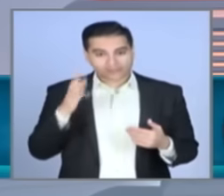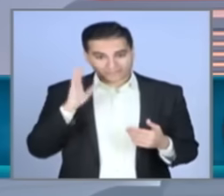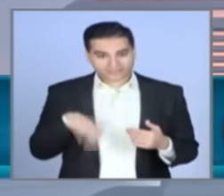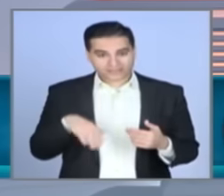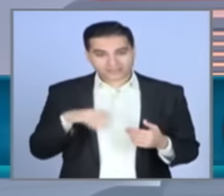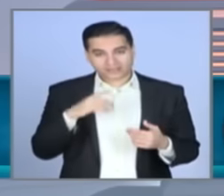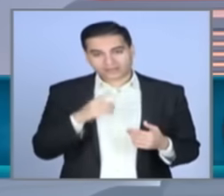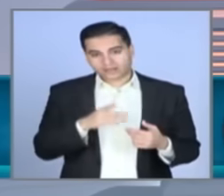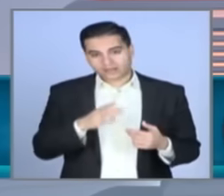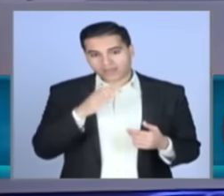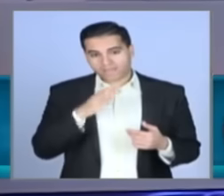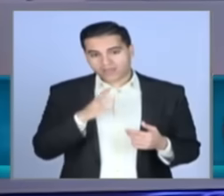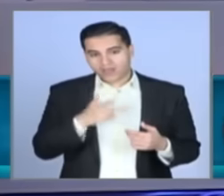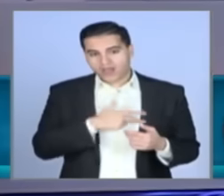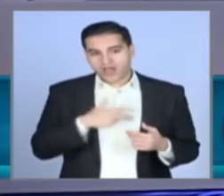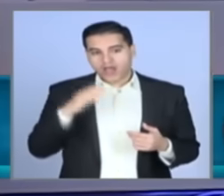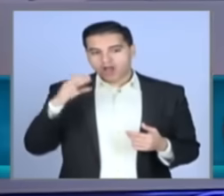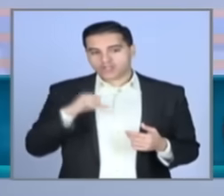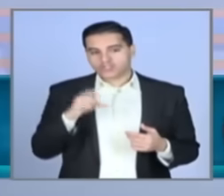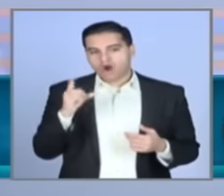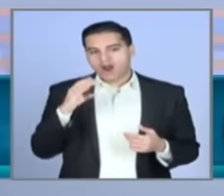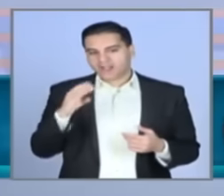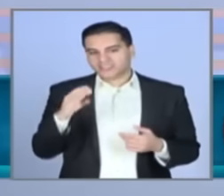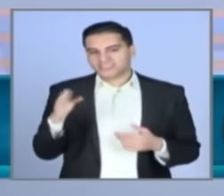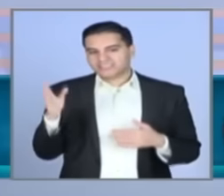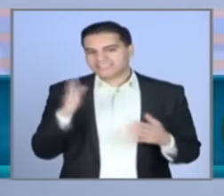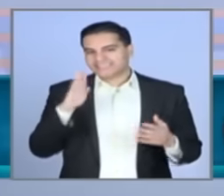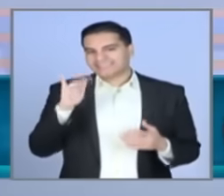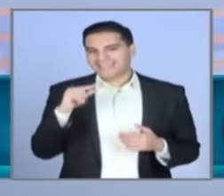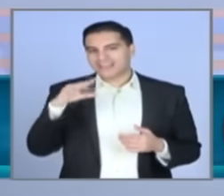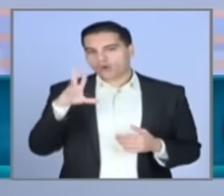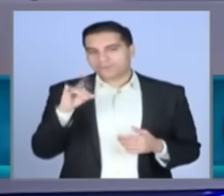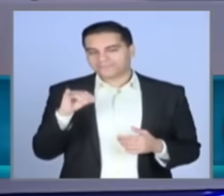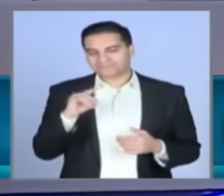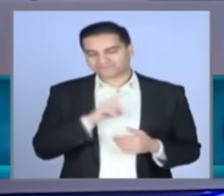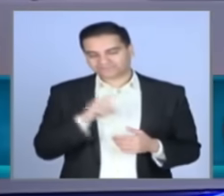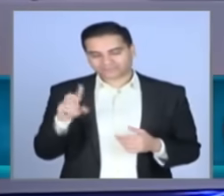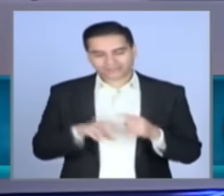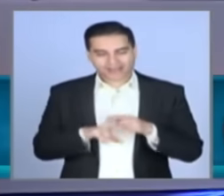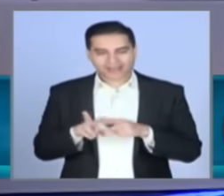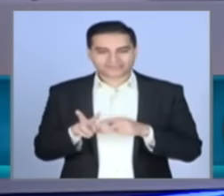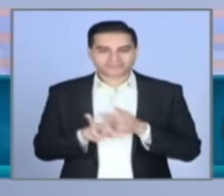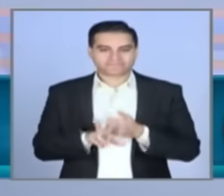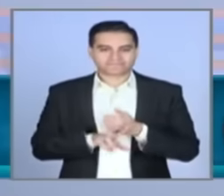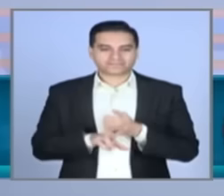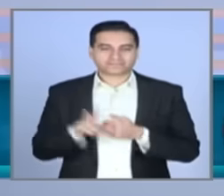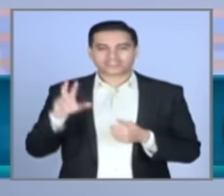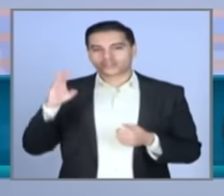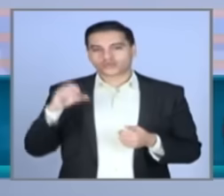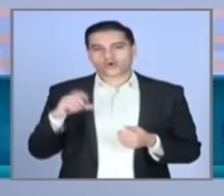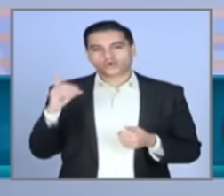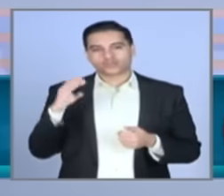إجابتك. جورج سيدوم. هو كان واحد من الثلاثة. أحمد الدفع أحمد. بس من جورج